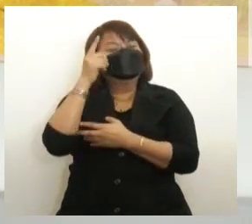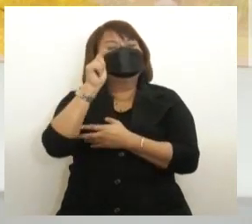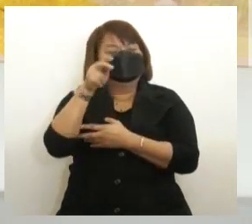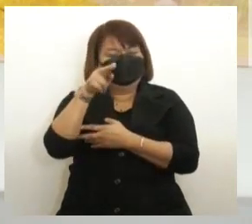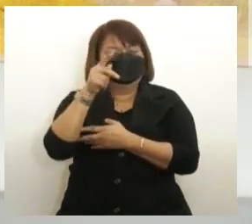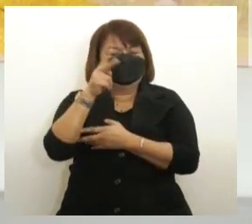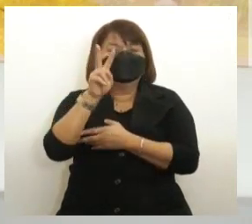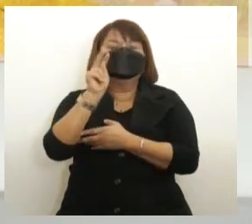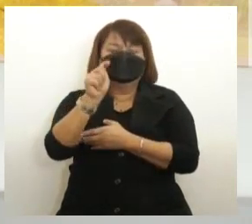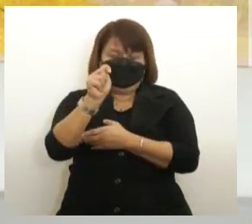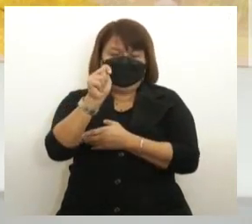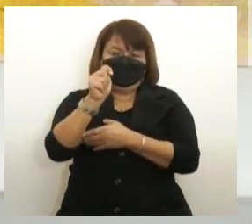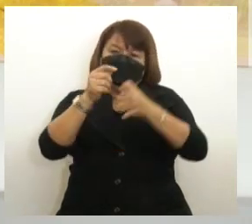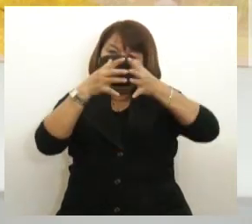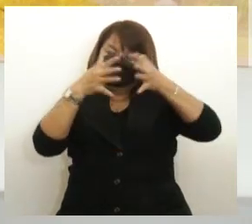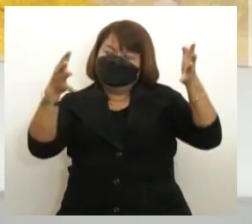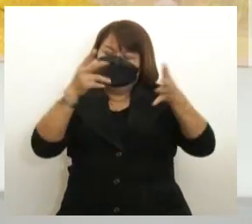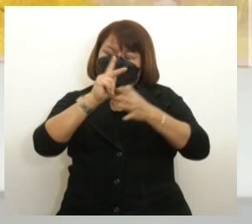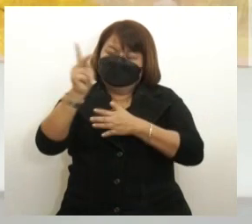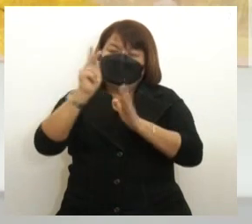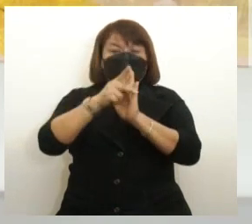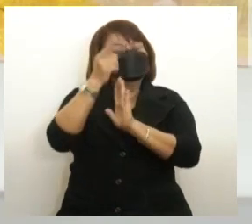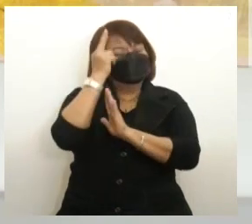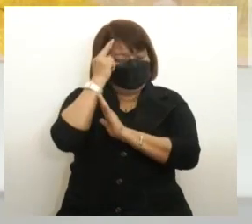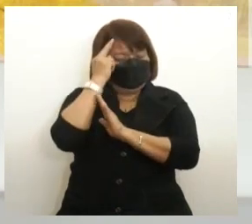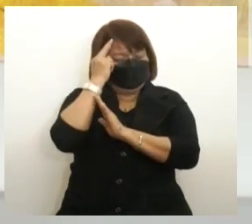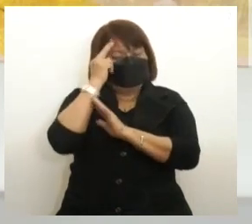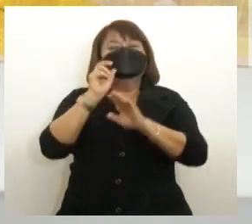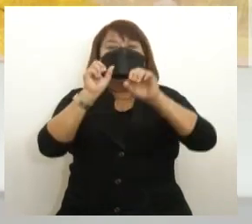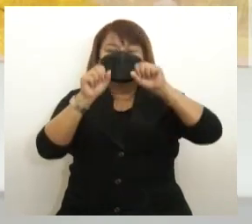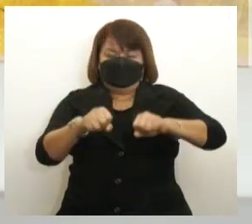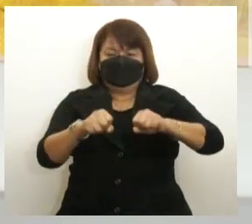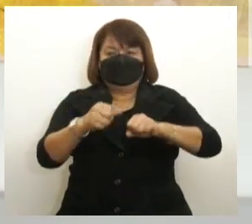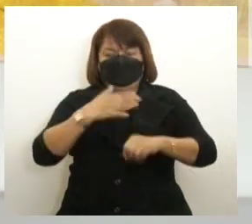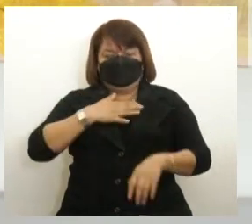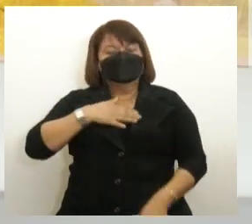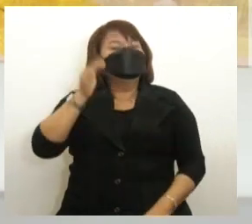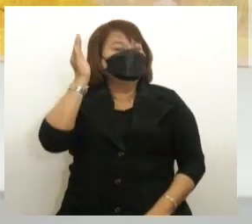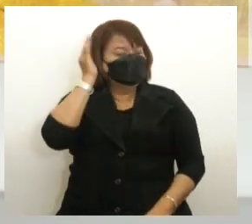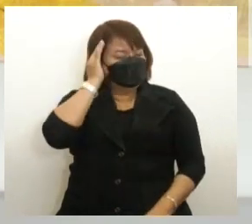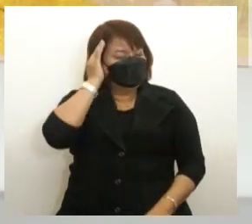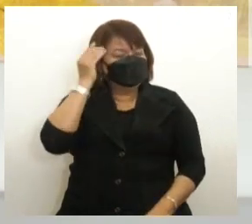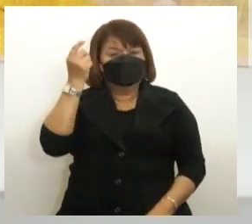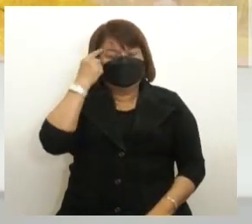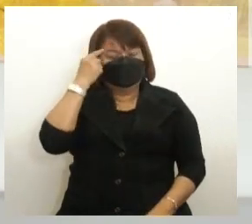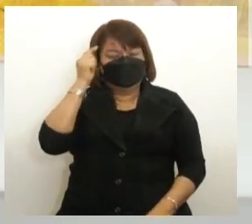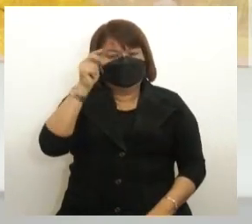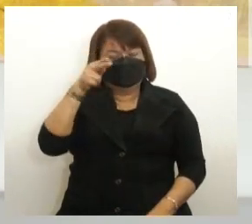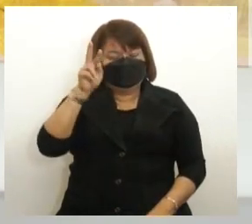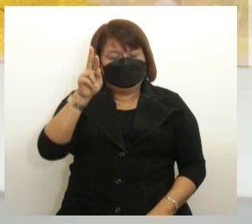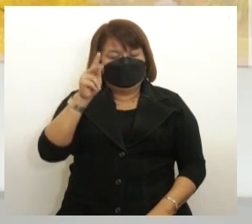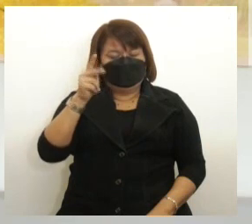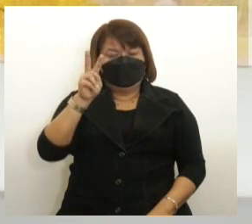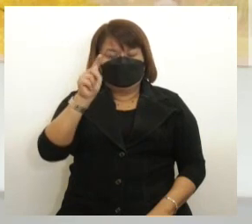ใหญ่กว่าความรู้และความสามารถถ้าหากเราเชื่อและเรามีทัศนคติที่ถูกต้องที่ดีงาม